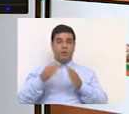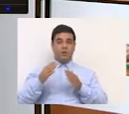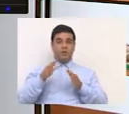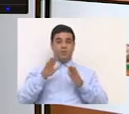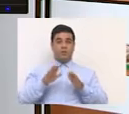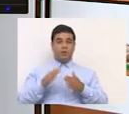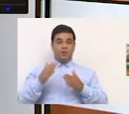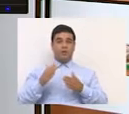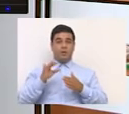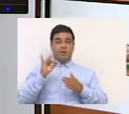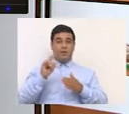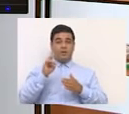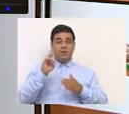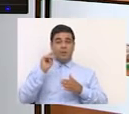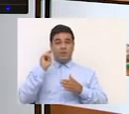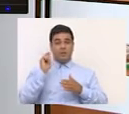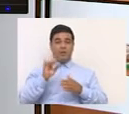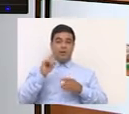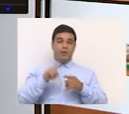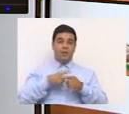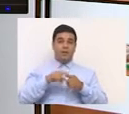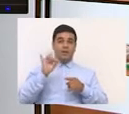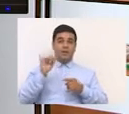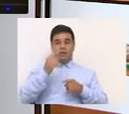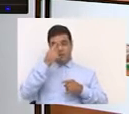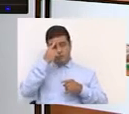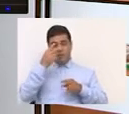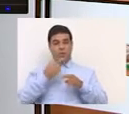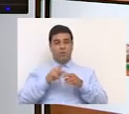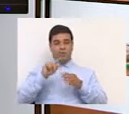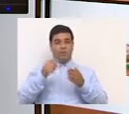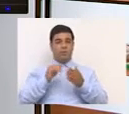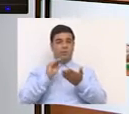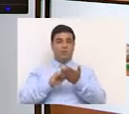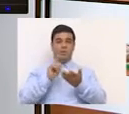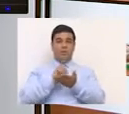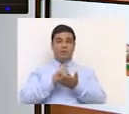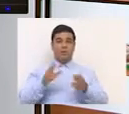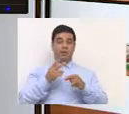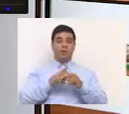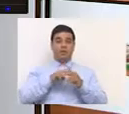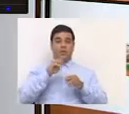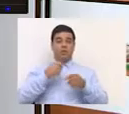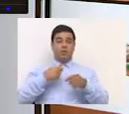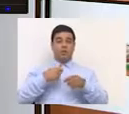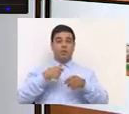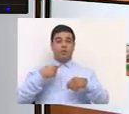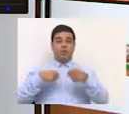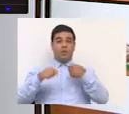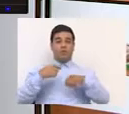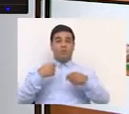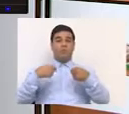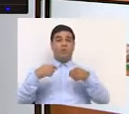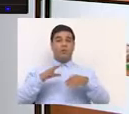места, из Китая или из Индии. Не нужно ставить запятой. Торговцы продавали